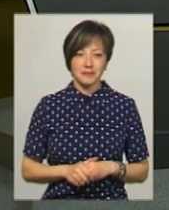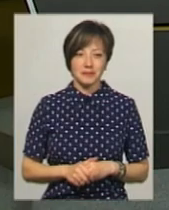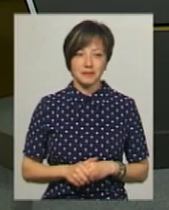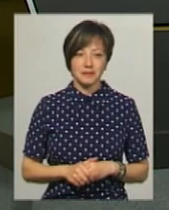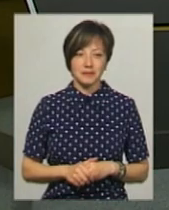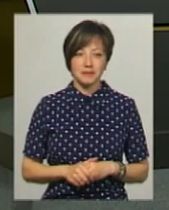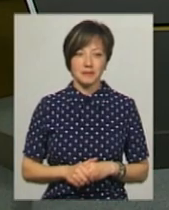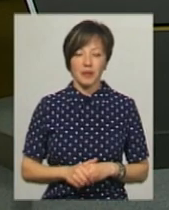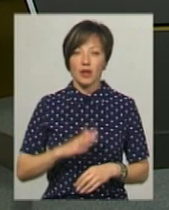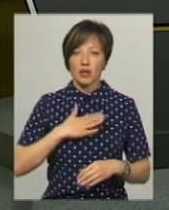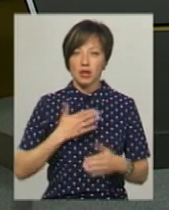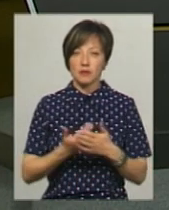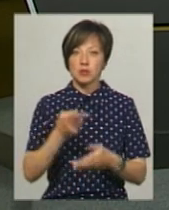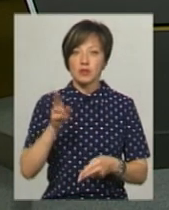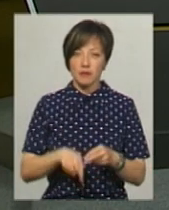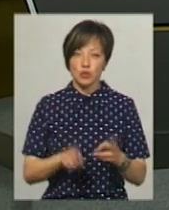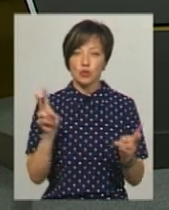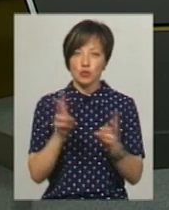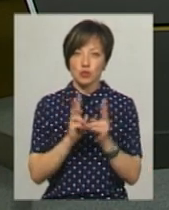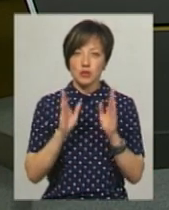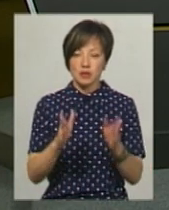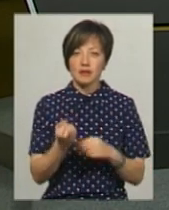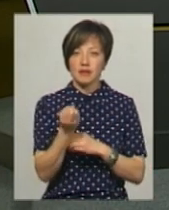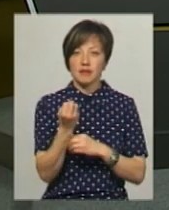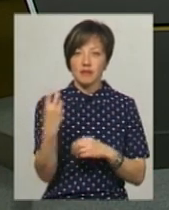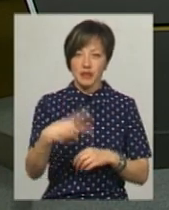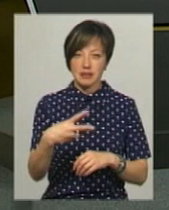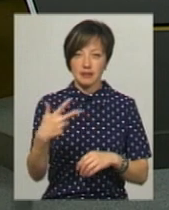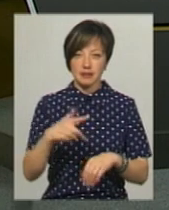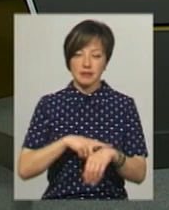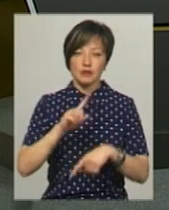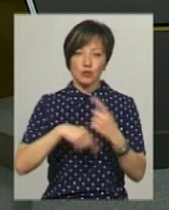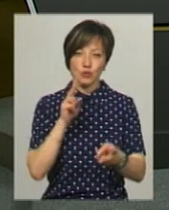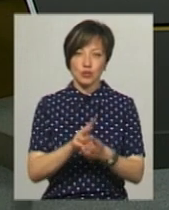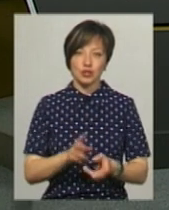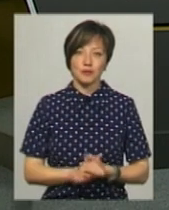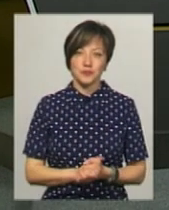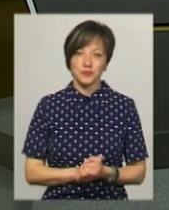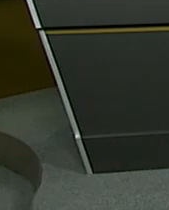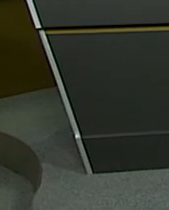Наш випуск завершено. Зустрінемося о 20:30. До побачення.